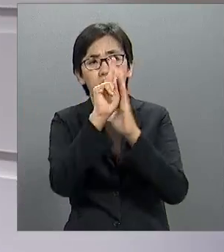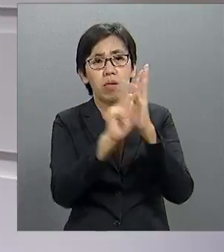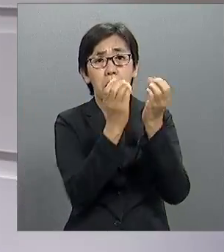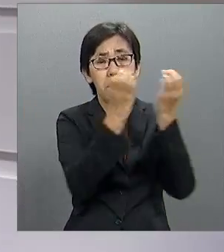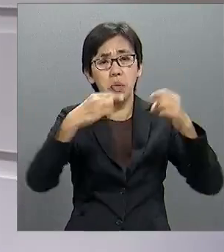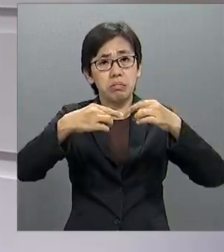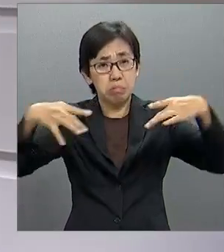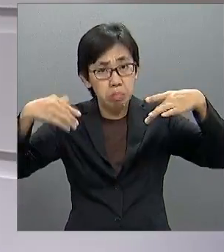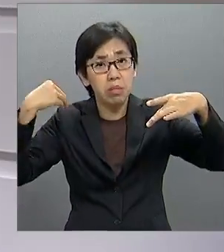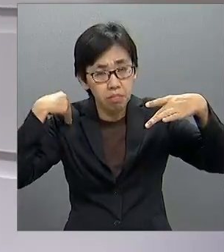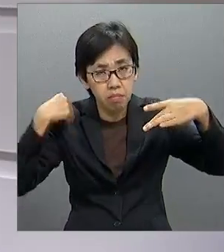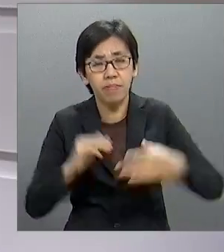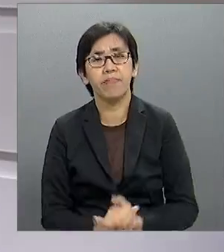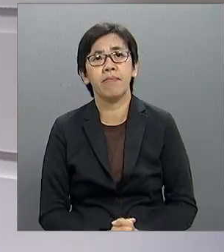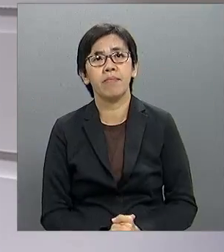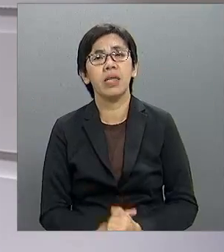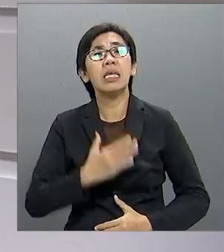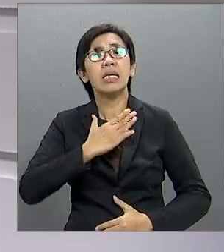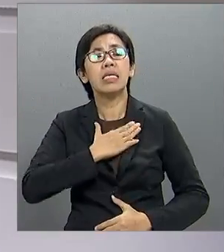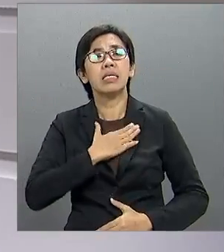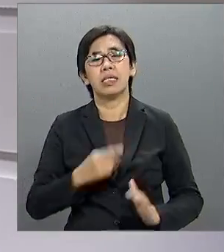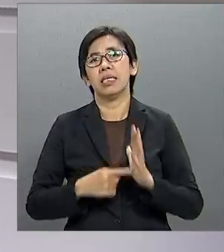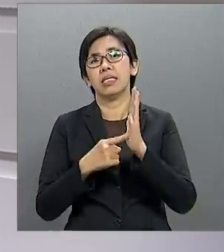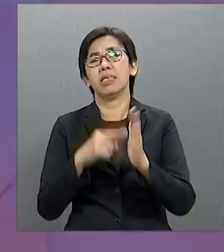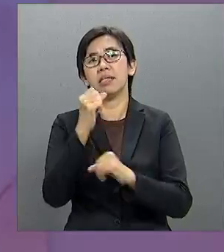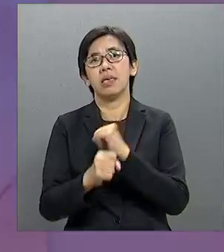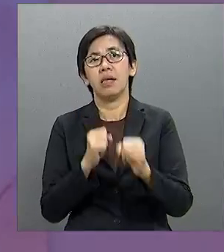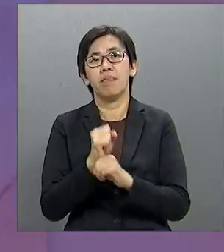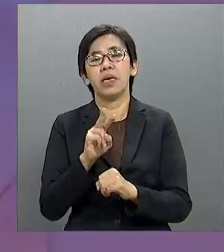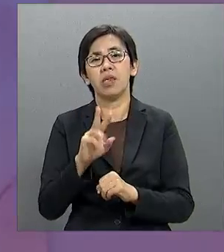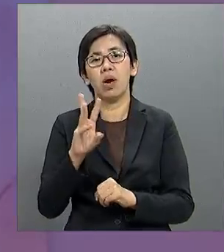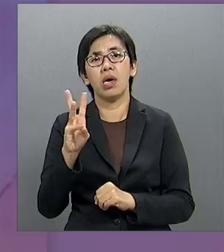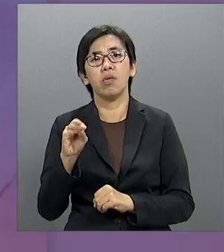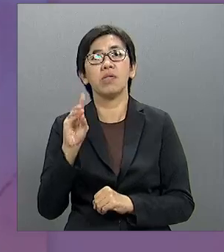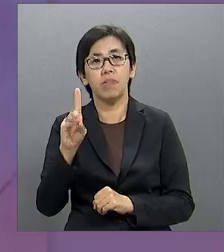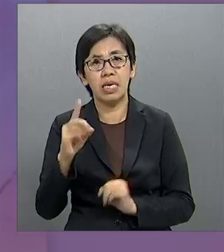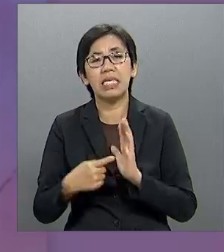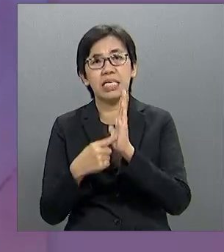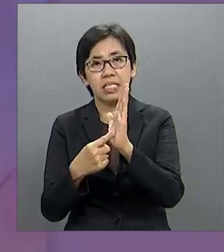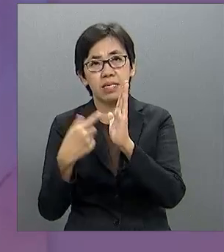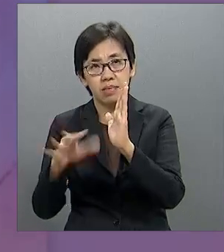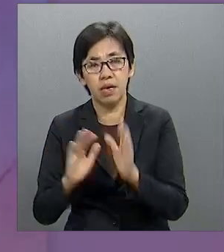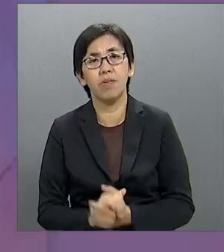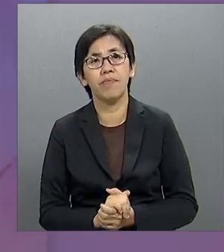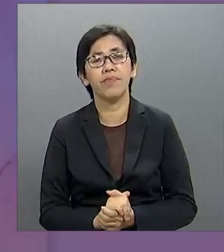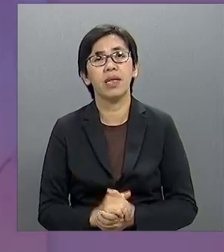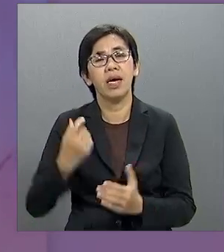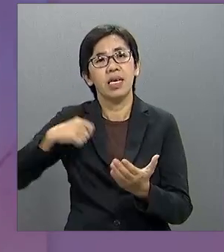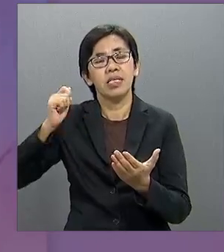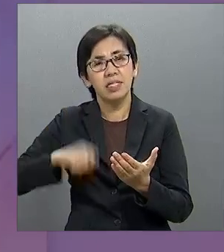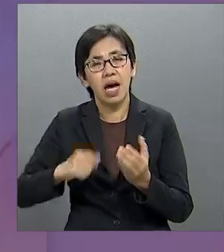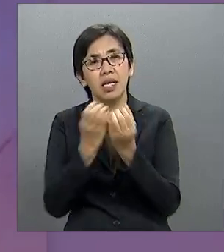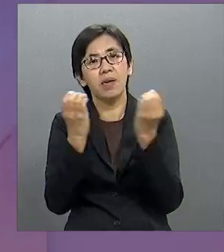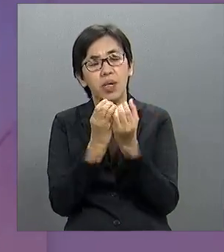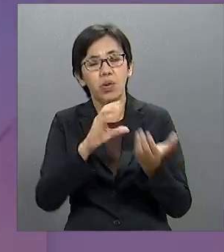ซึ่งเรายื่นเรื่องไปเมื่อปี 2561นะคะก็ก็สรรค์ธรรมนูญก็รับเรื่อง